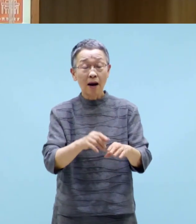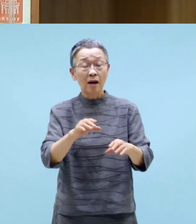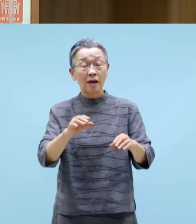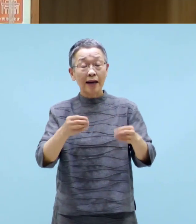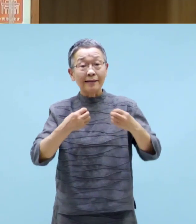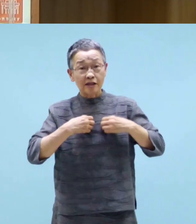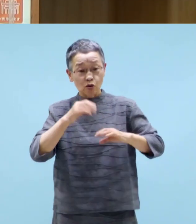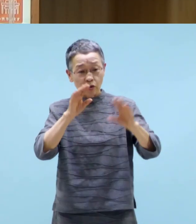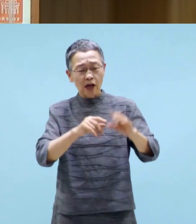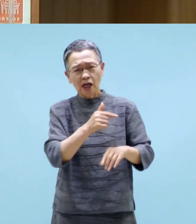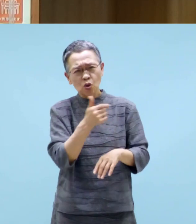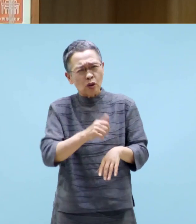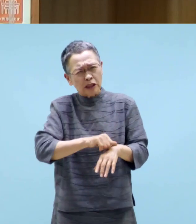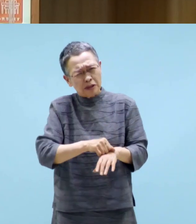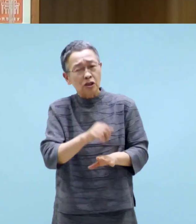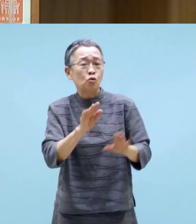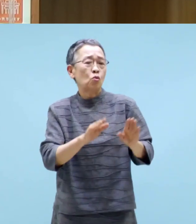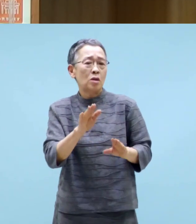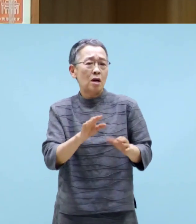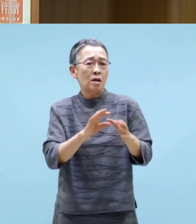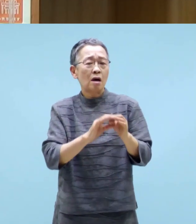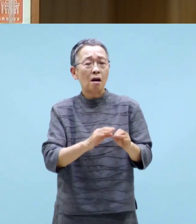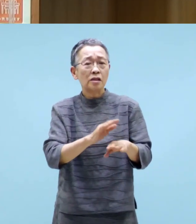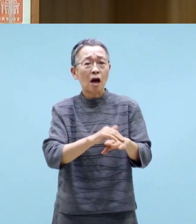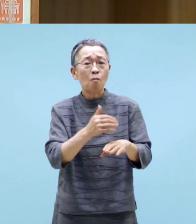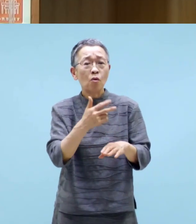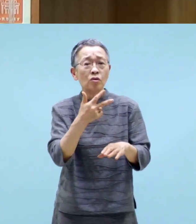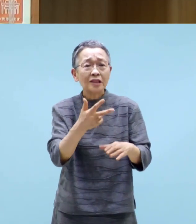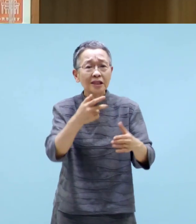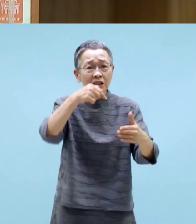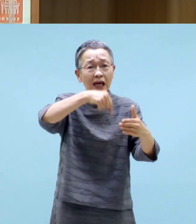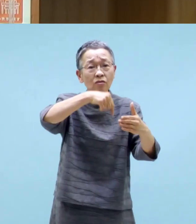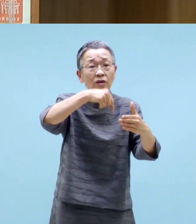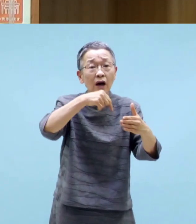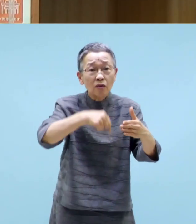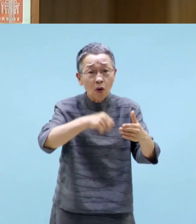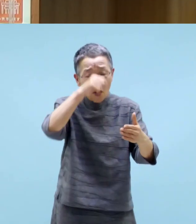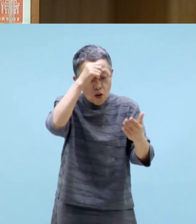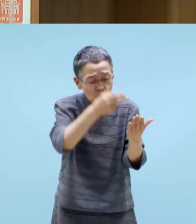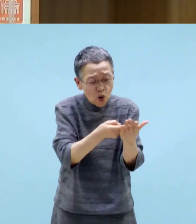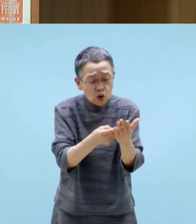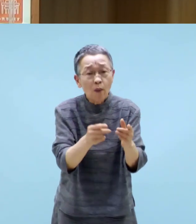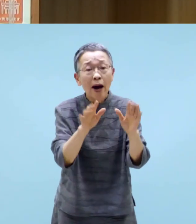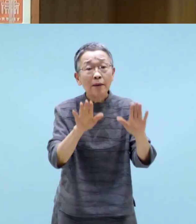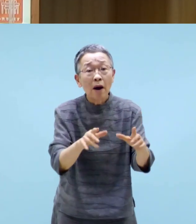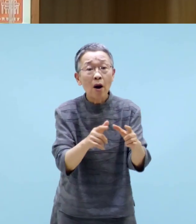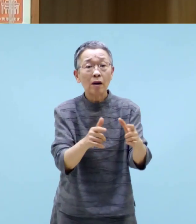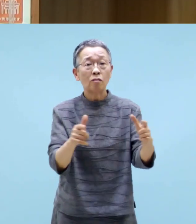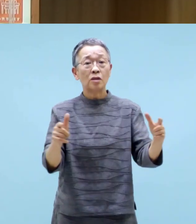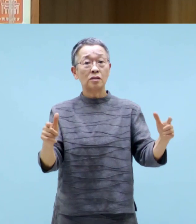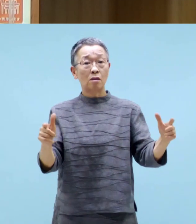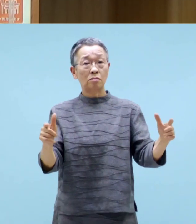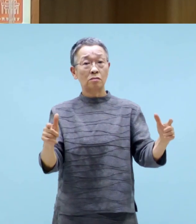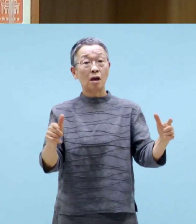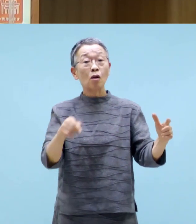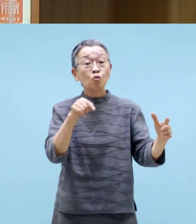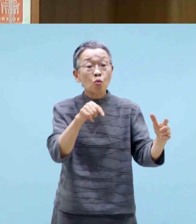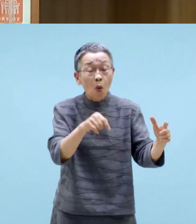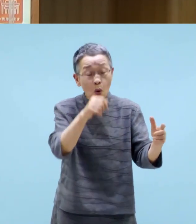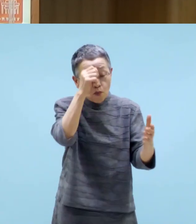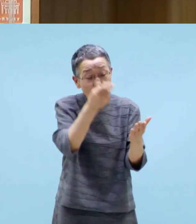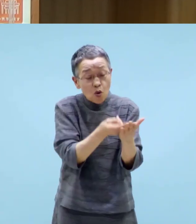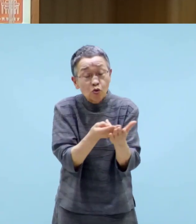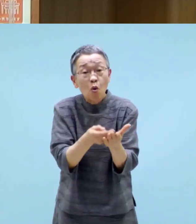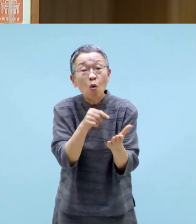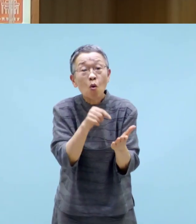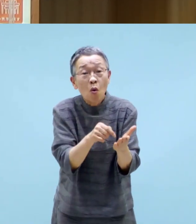、札幌市内の病床について今拡大しました。ですから、そういった状況については当然、病床